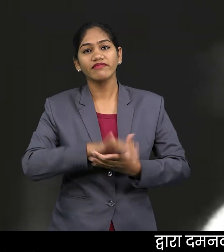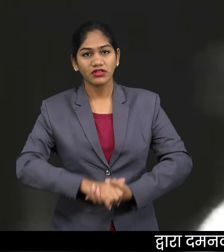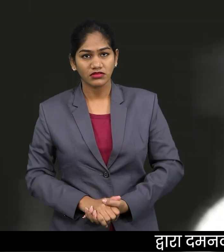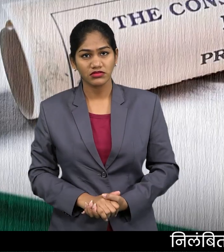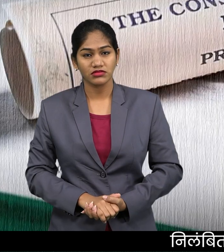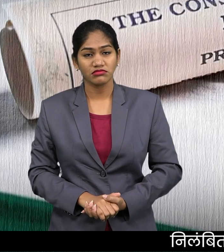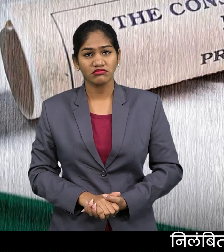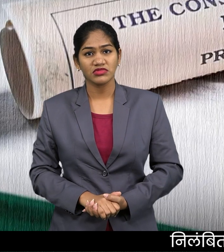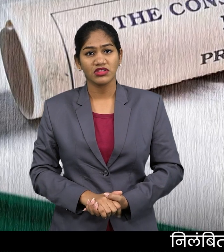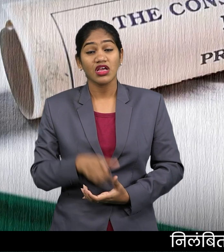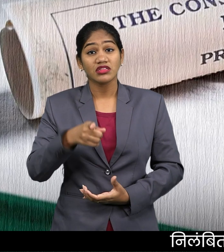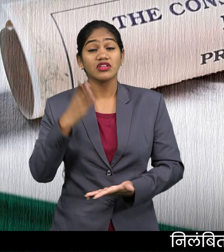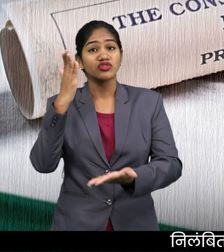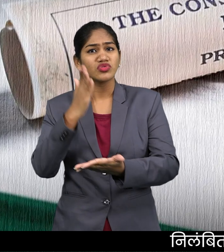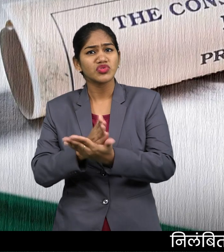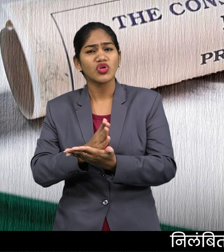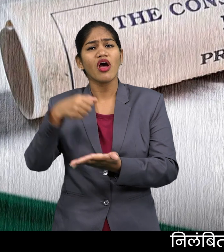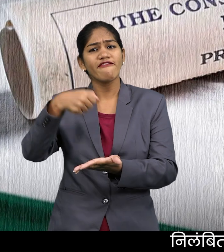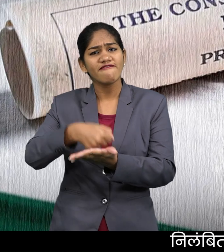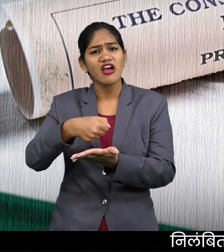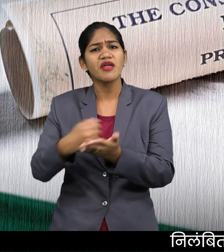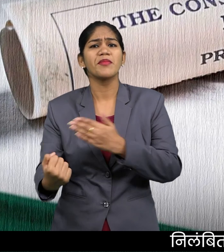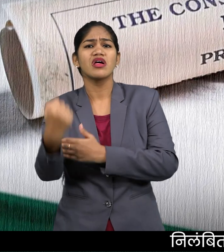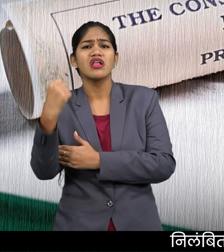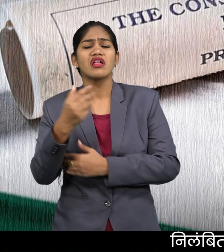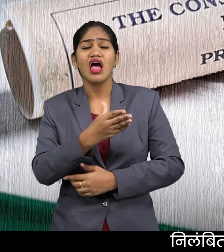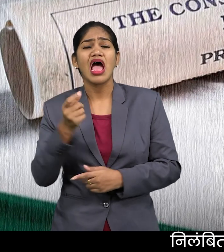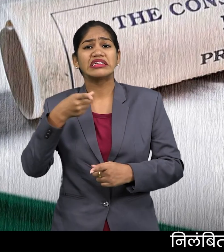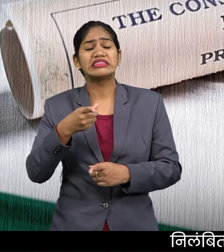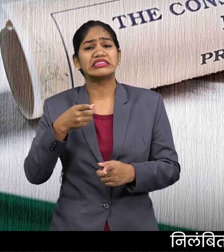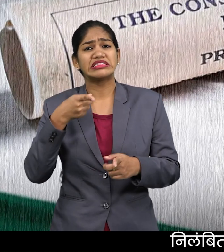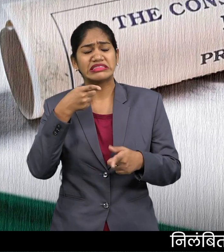को निलंबित किया गया और यातना दी गई।